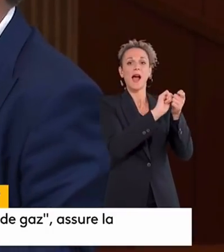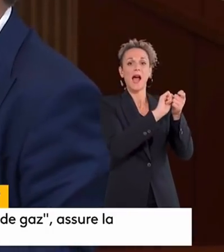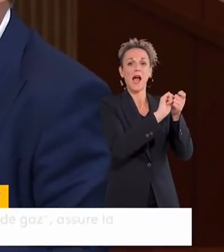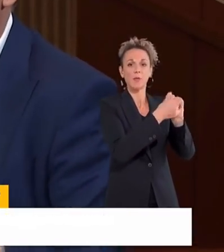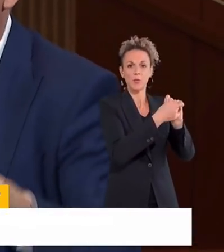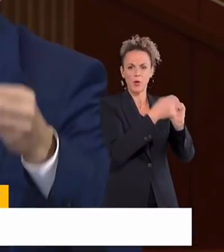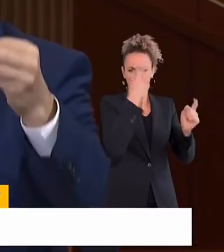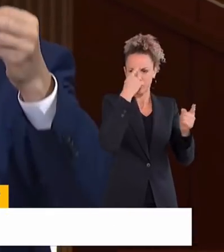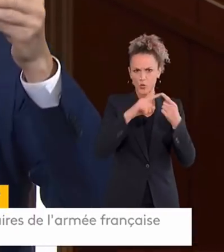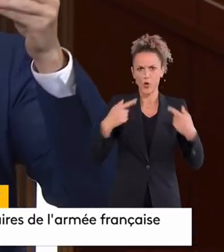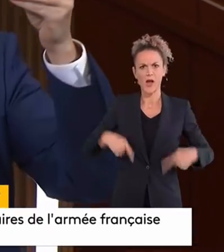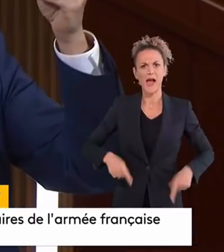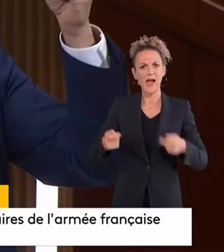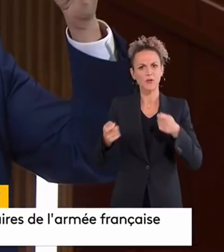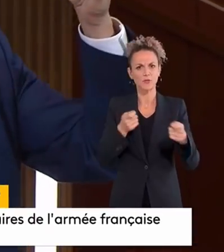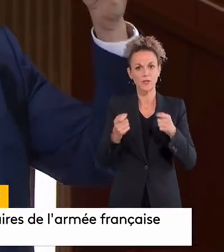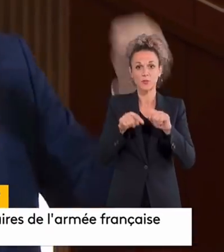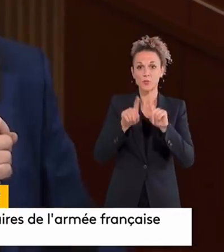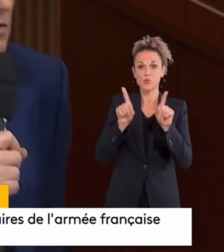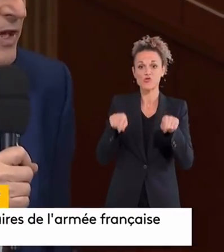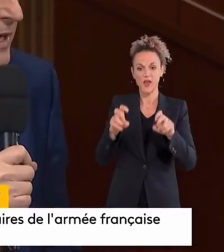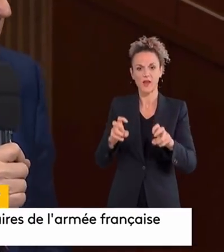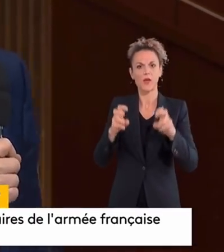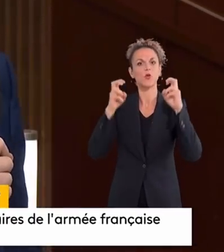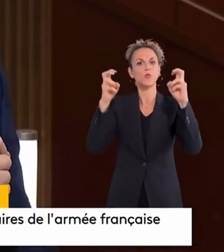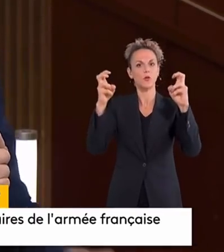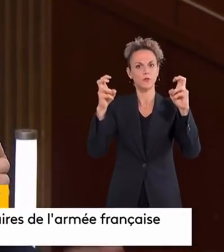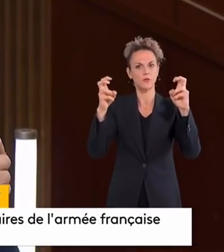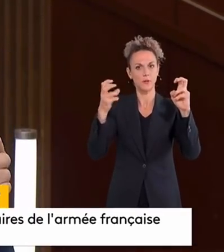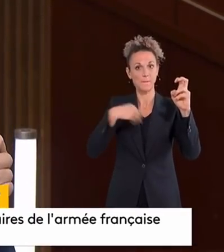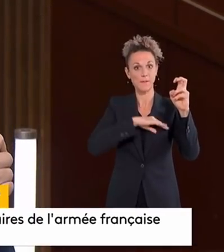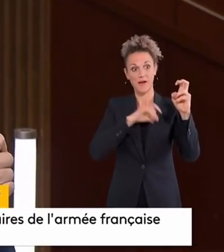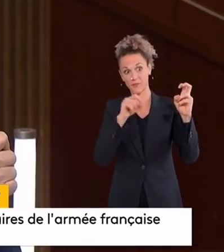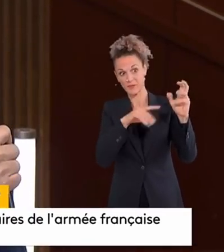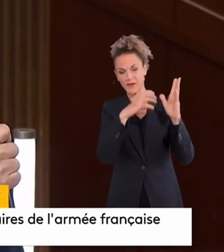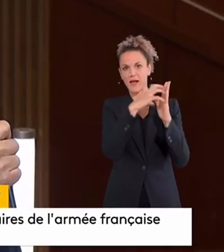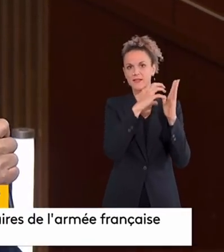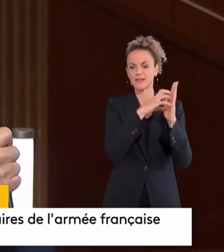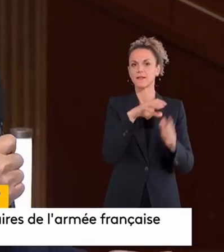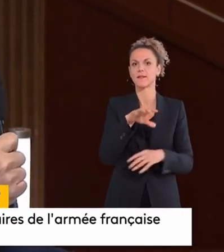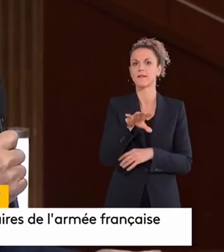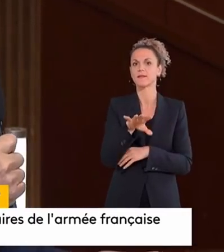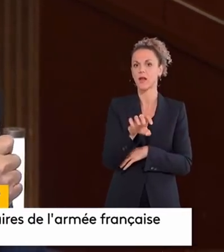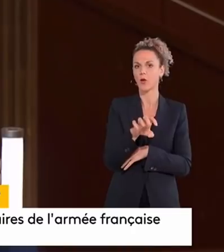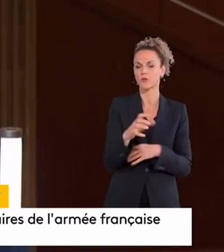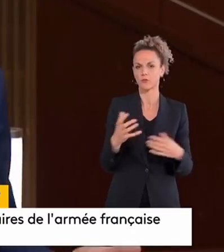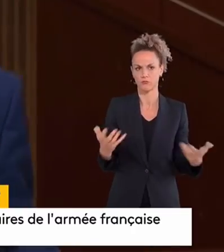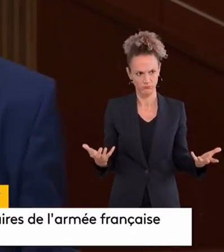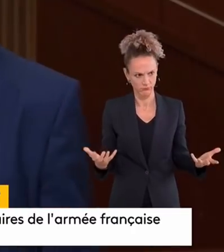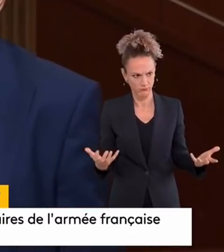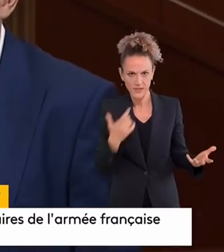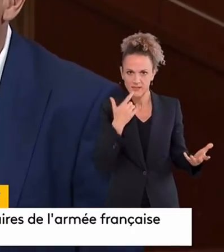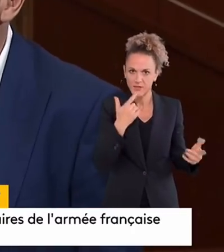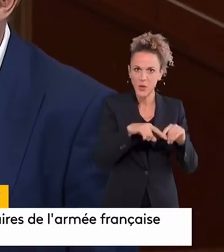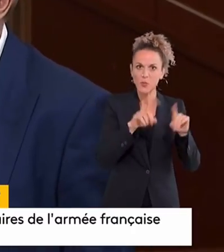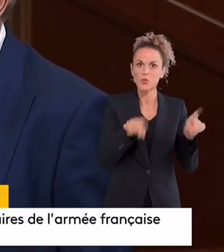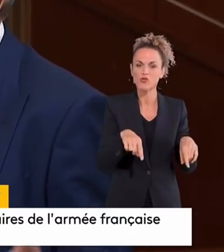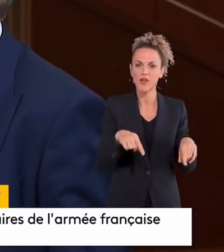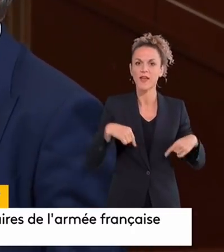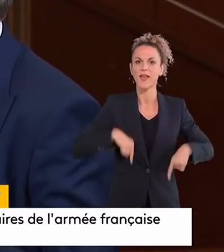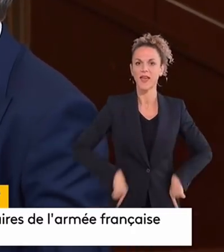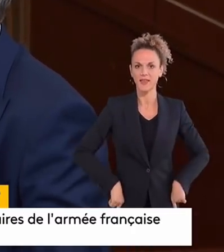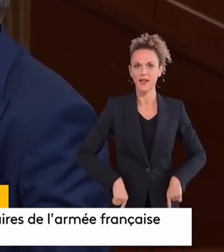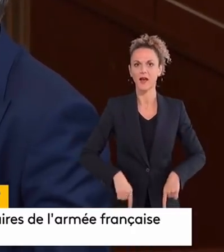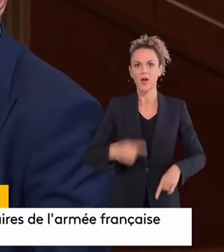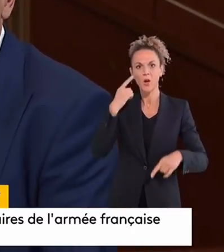budget de l'État. Comment peut-on nous imposer cette bêtise qui serait impossible d'augmenter le budget de l'État pour répondre aux